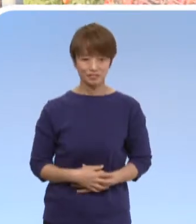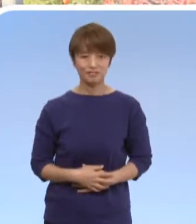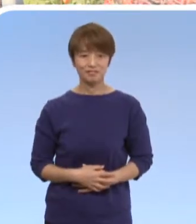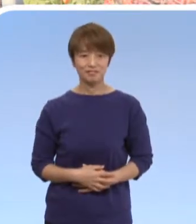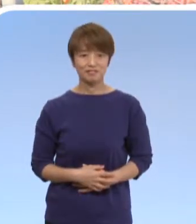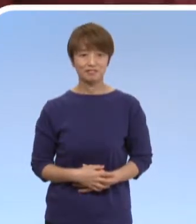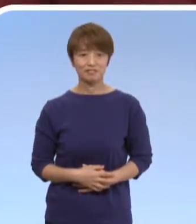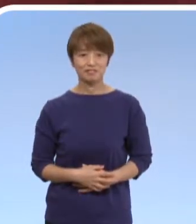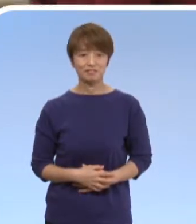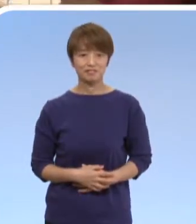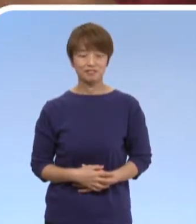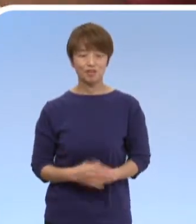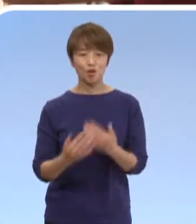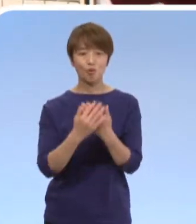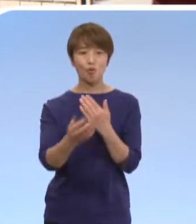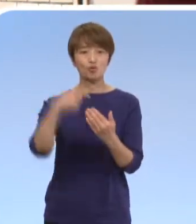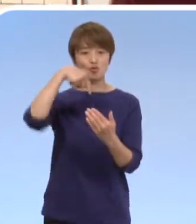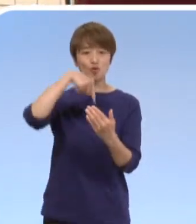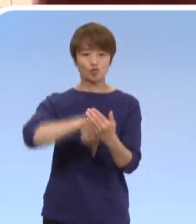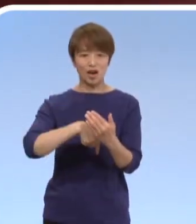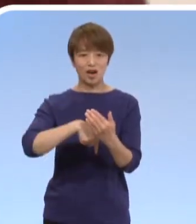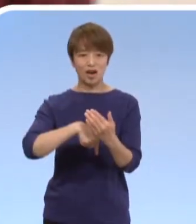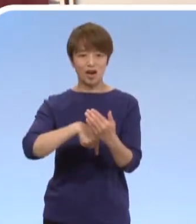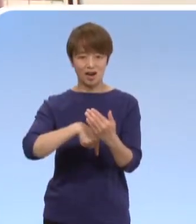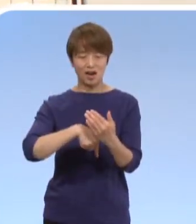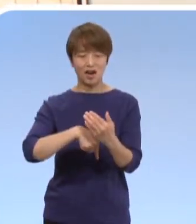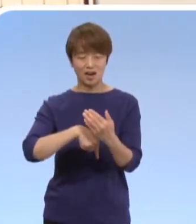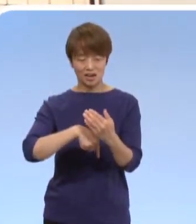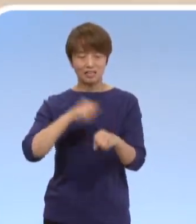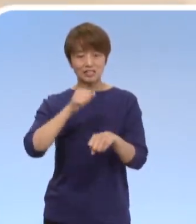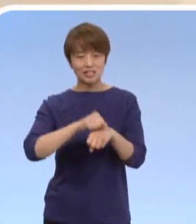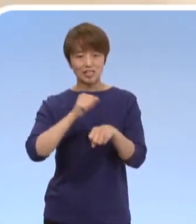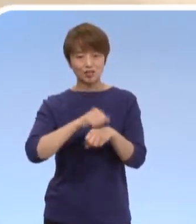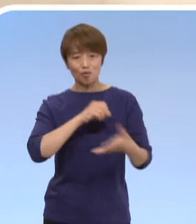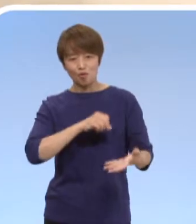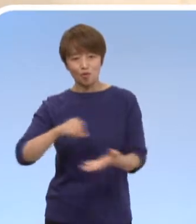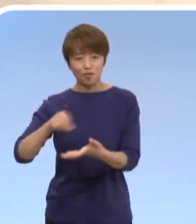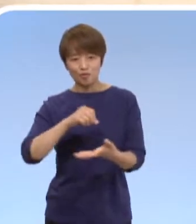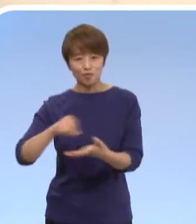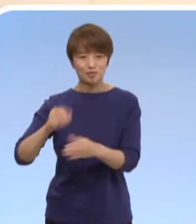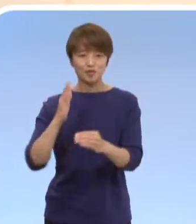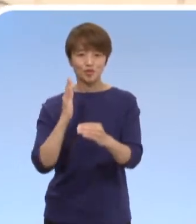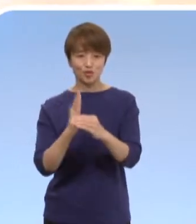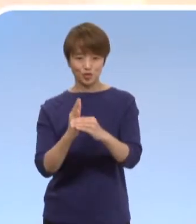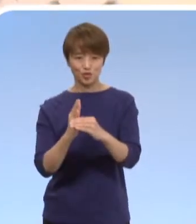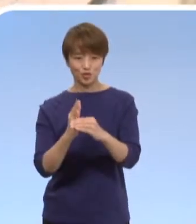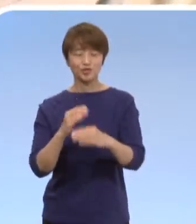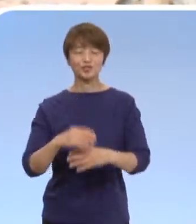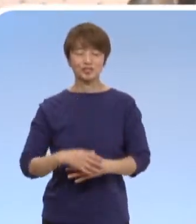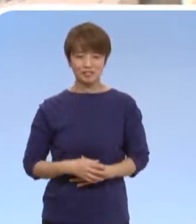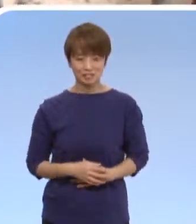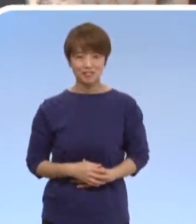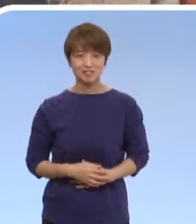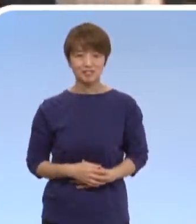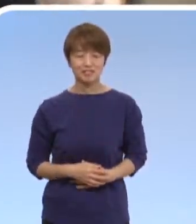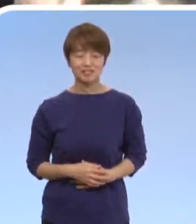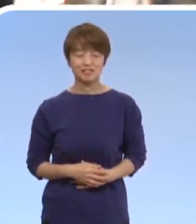ましょう。 ホールの搬入口では舞台セットが次々と運び込まれていきます